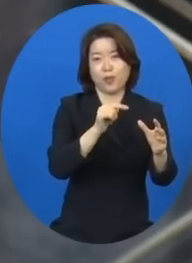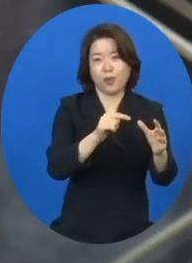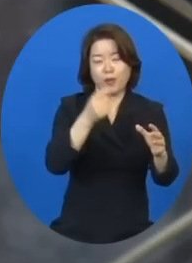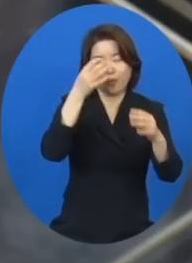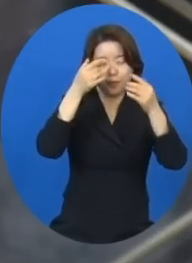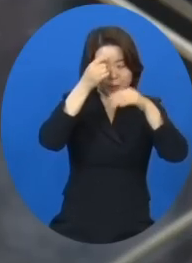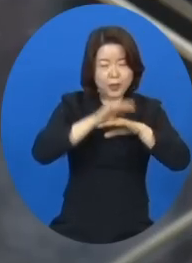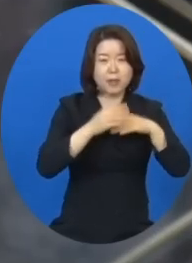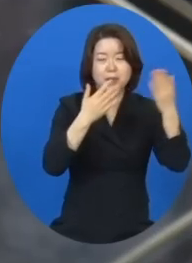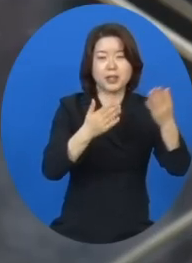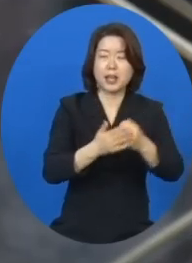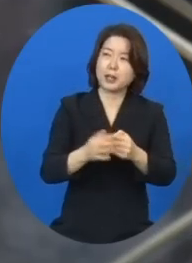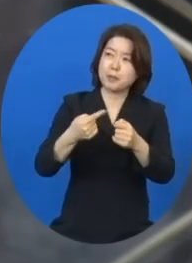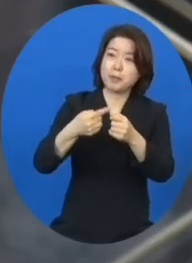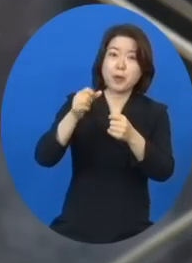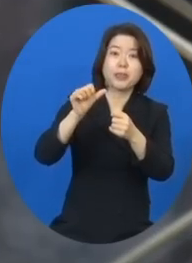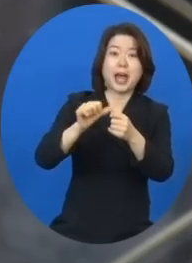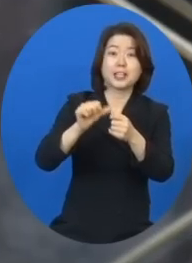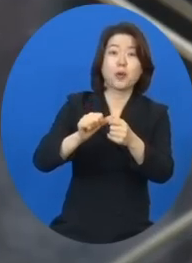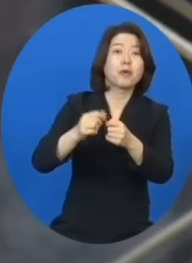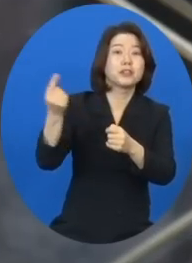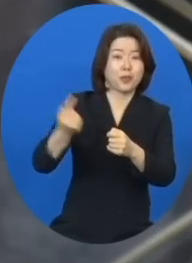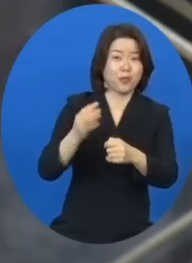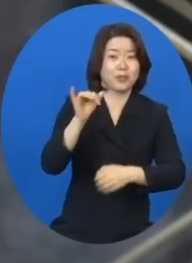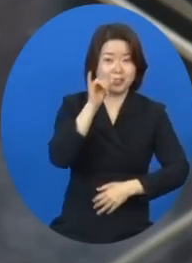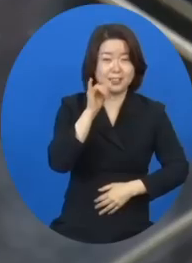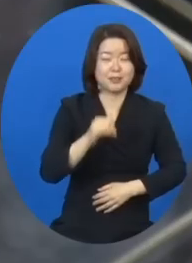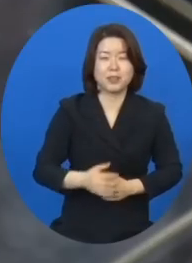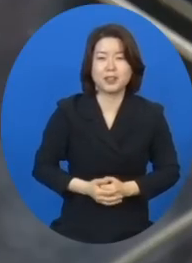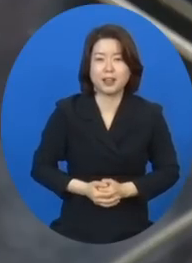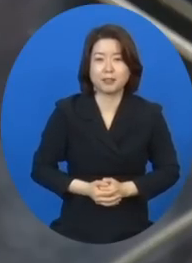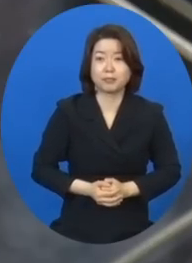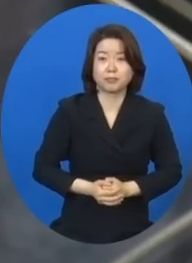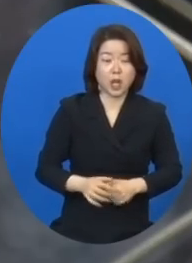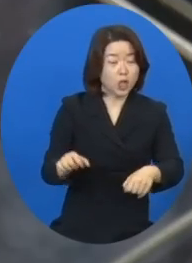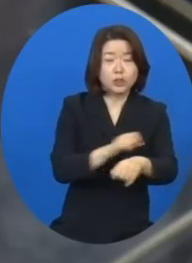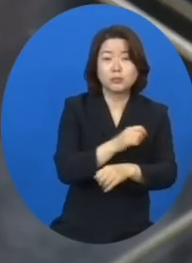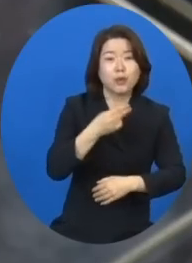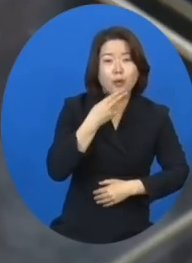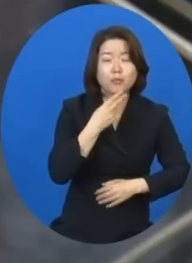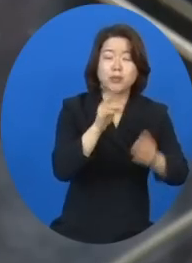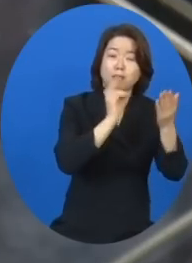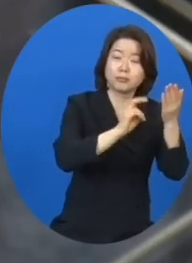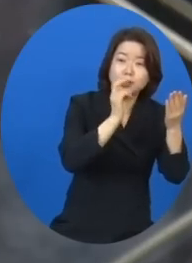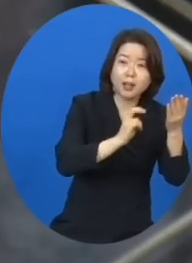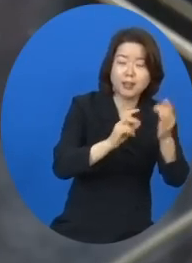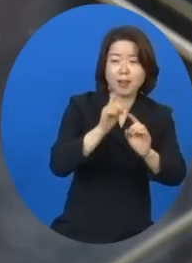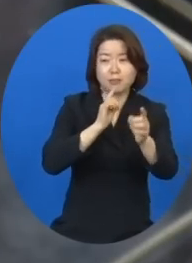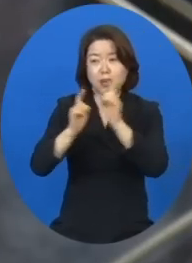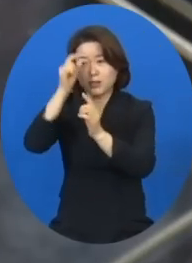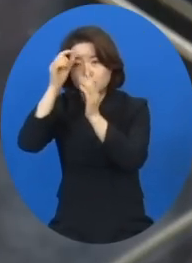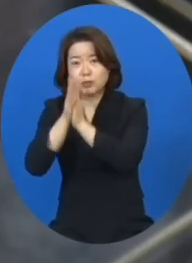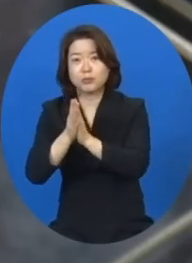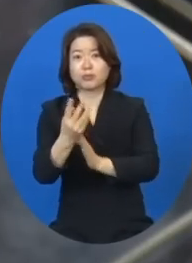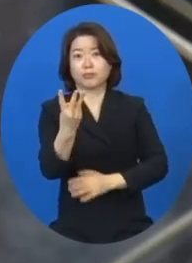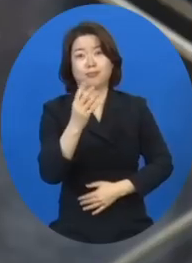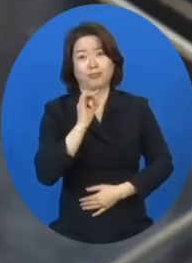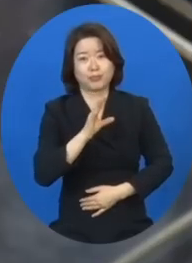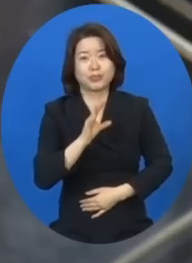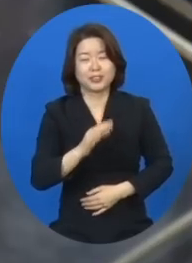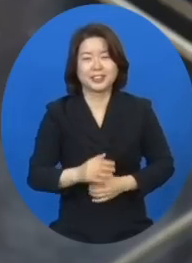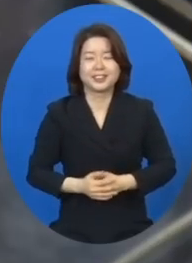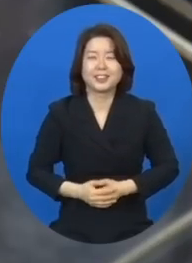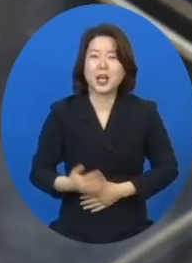번째가 되는데요. 사실 뭐 별 게 없어요. 찬양, 말씀, 기도, 딱 그겁니다. 제가 지난달